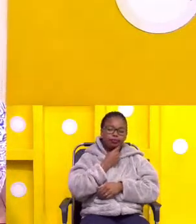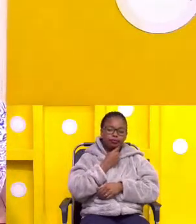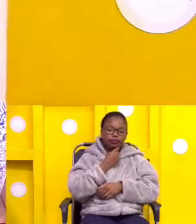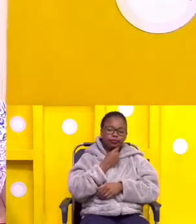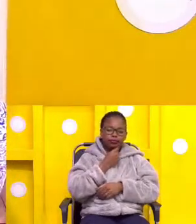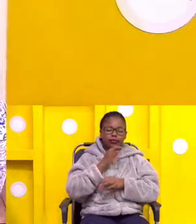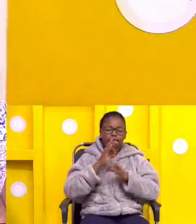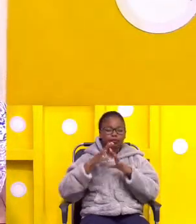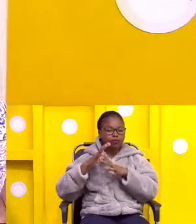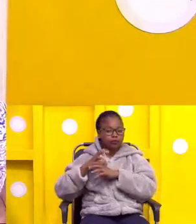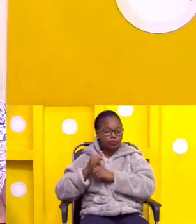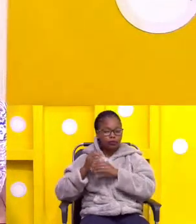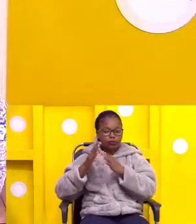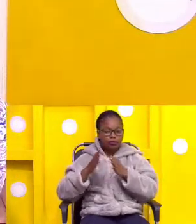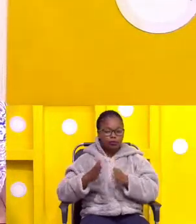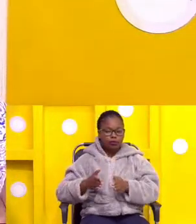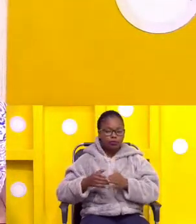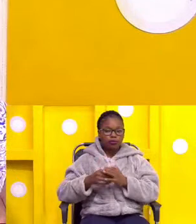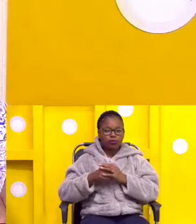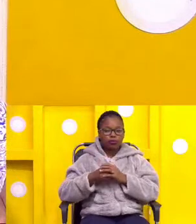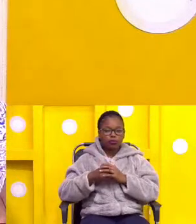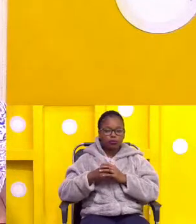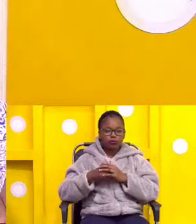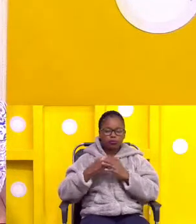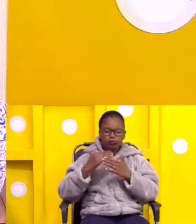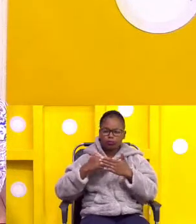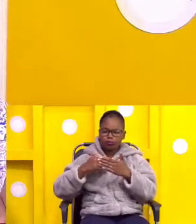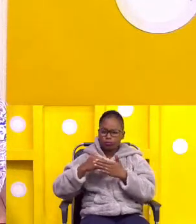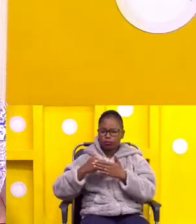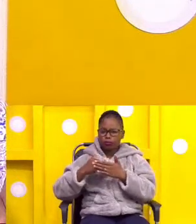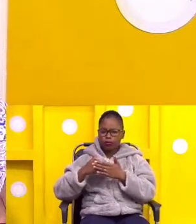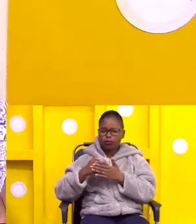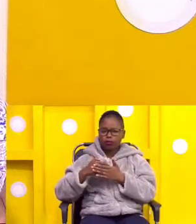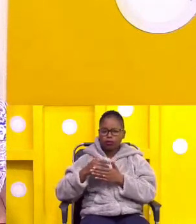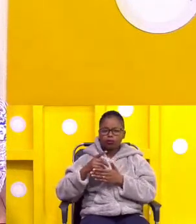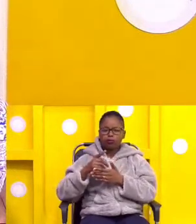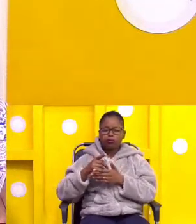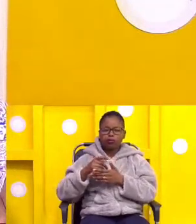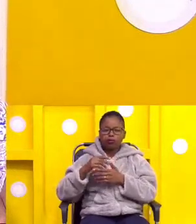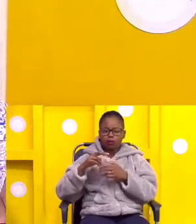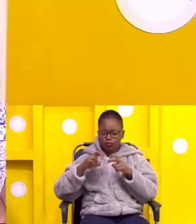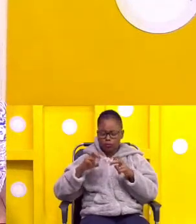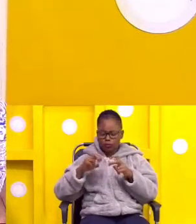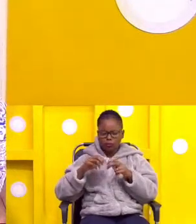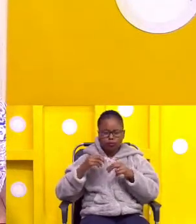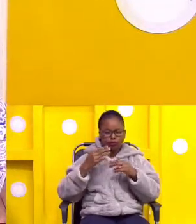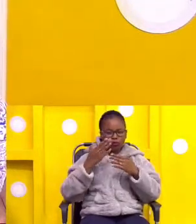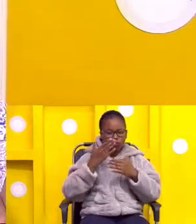Ukwihoka mudo tondu ni wahakuhi nawe akorwa gwethagira uri gukunina